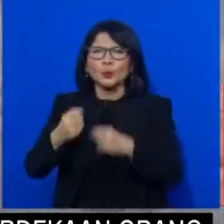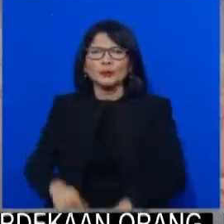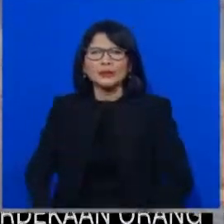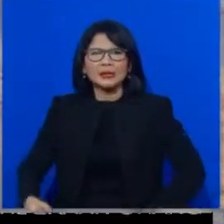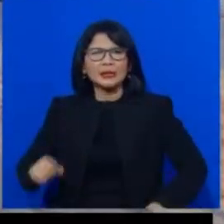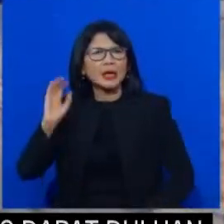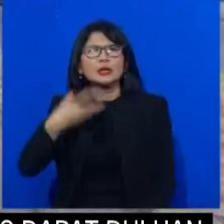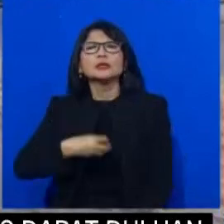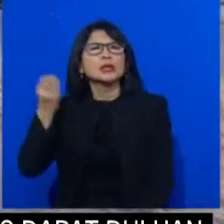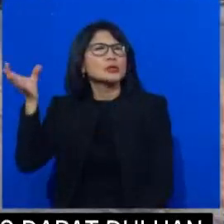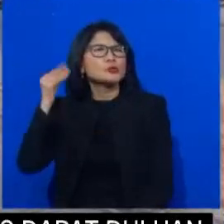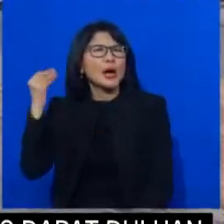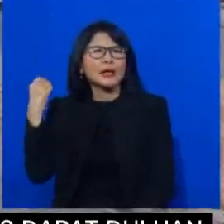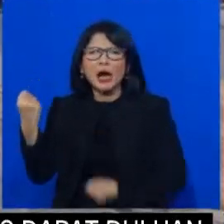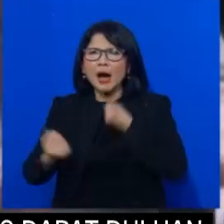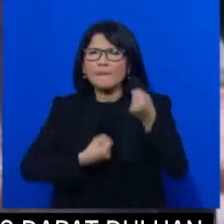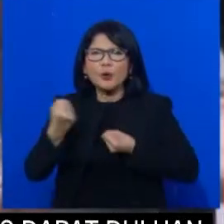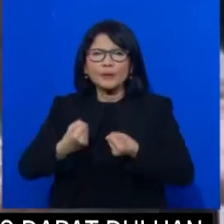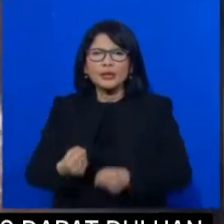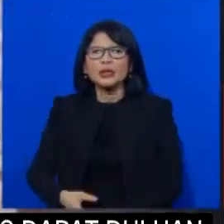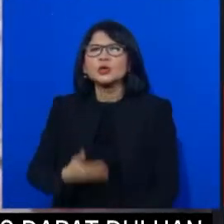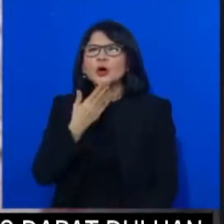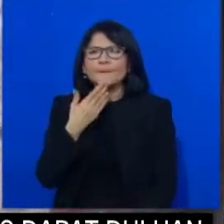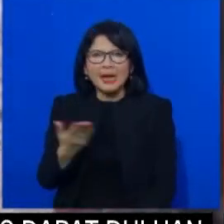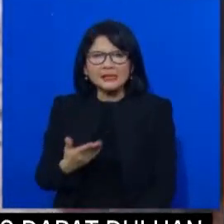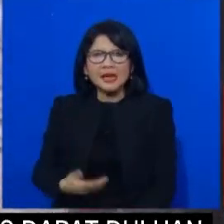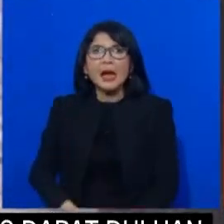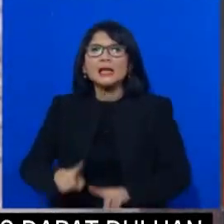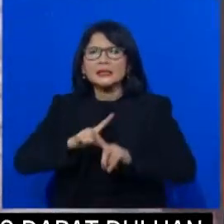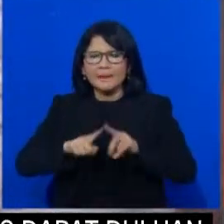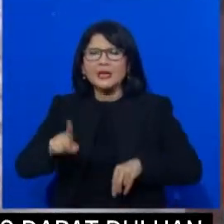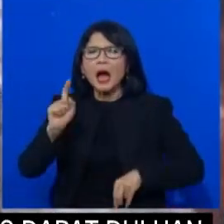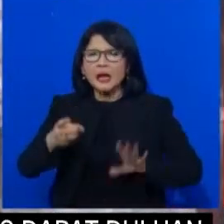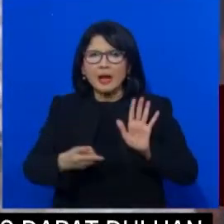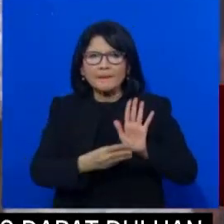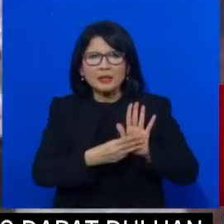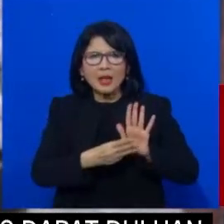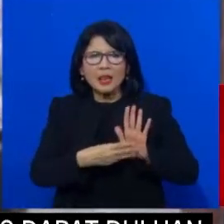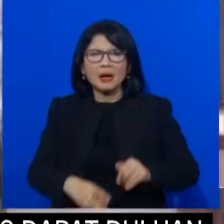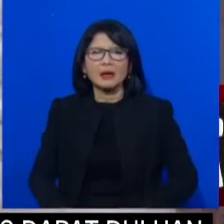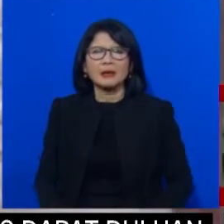biasa. Namun bukan berarti tidak ada kesulitan yang ia alami.